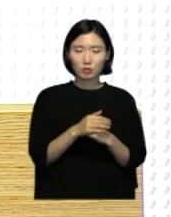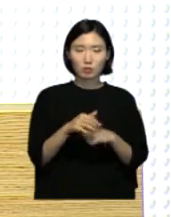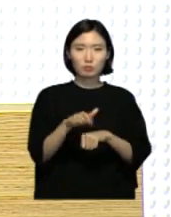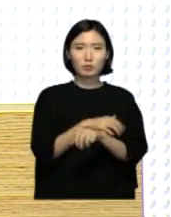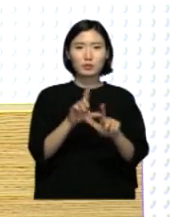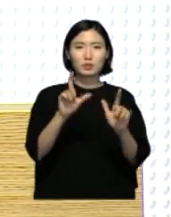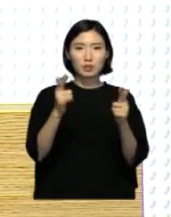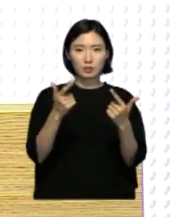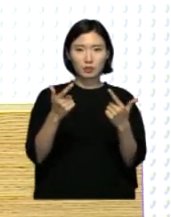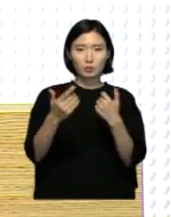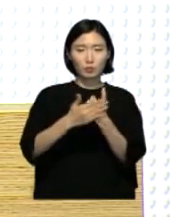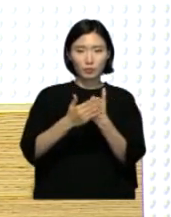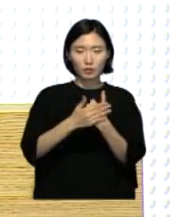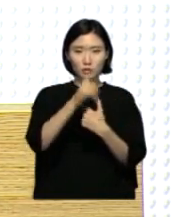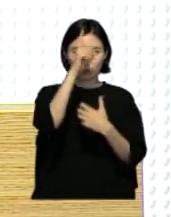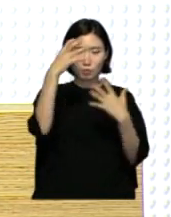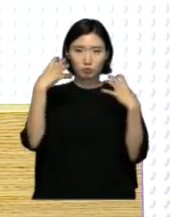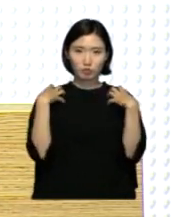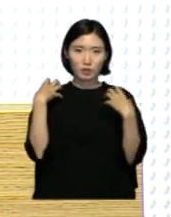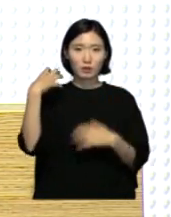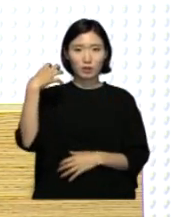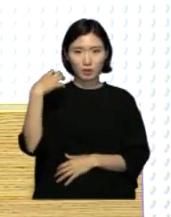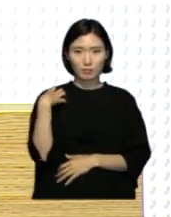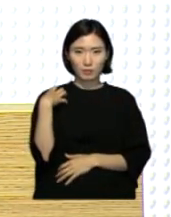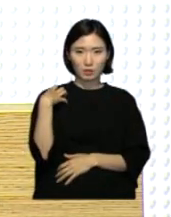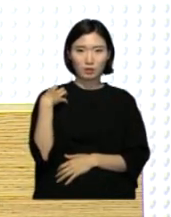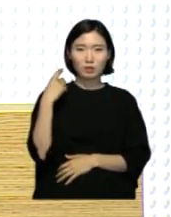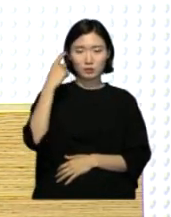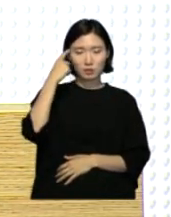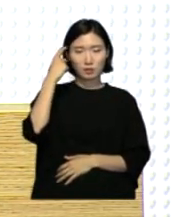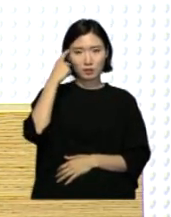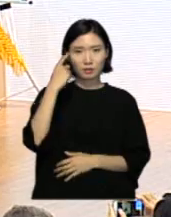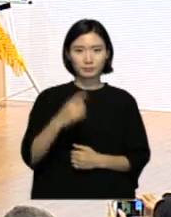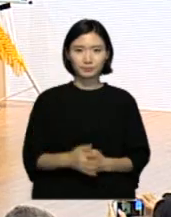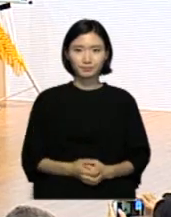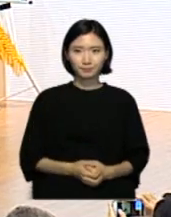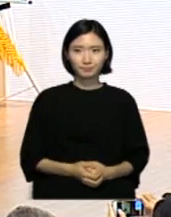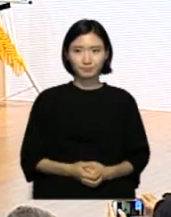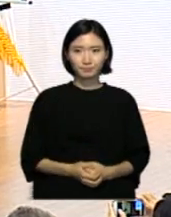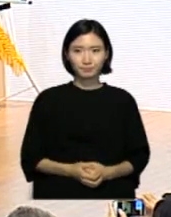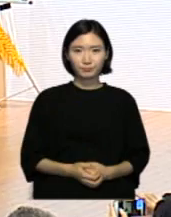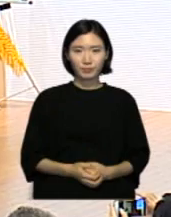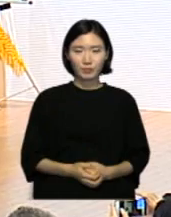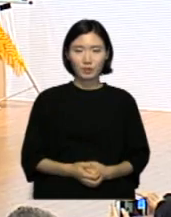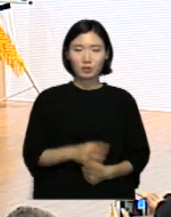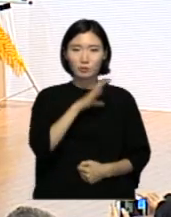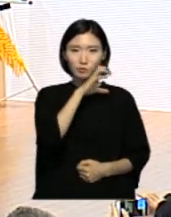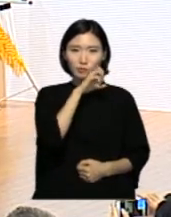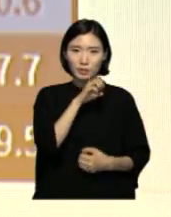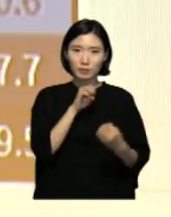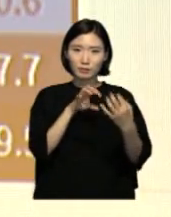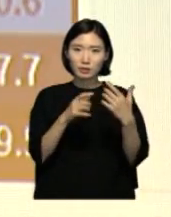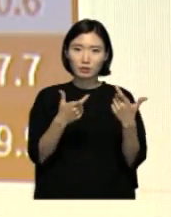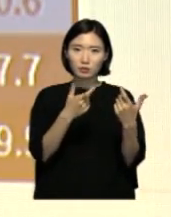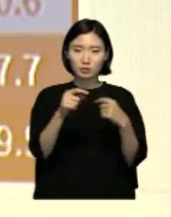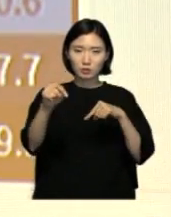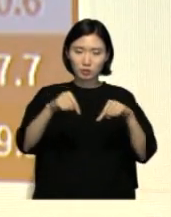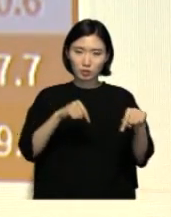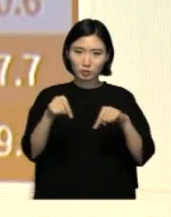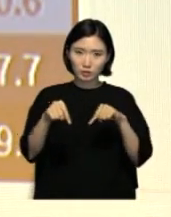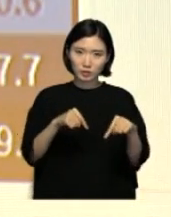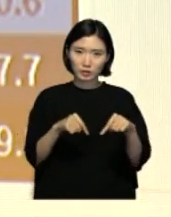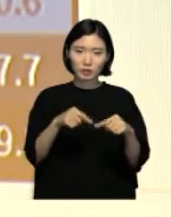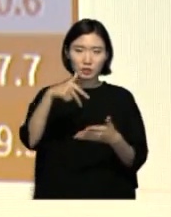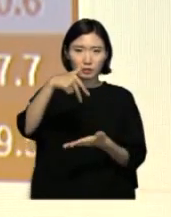않게 해주는 것이 정부가 해야 될 일이고 국회가 해야 될 일 아닙니까? 이 같은 불만을 반영하듯 정치권도